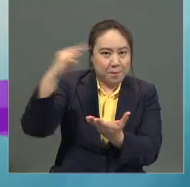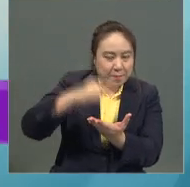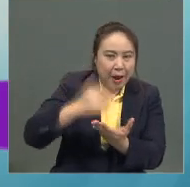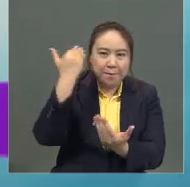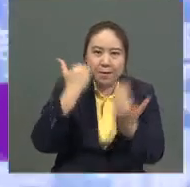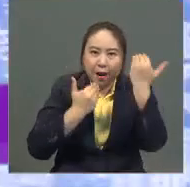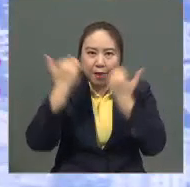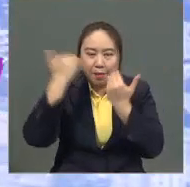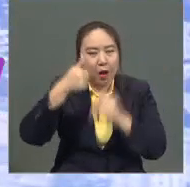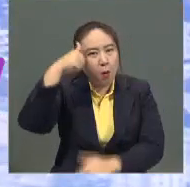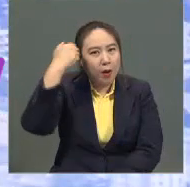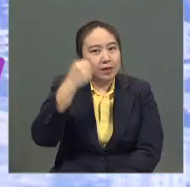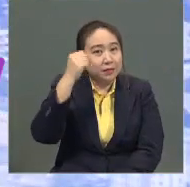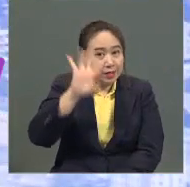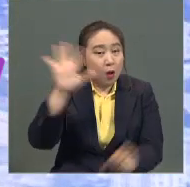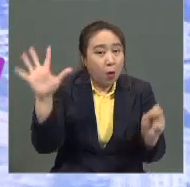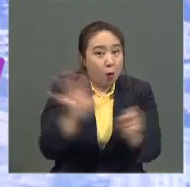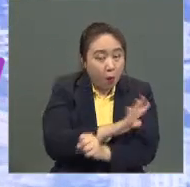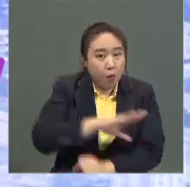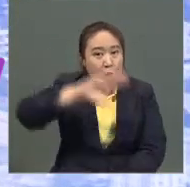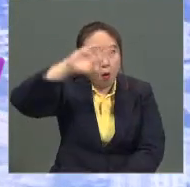นะครับรหัสทำได้ดีเนี่ยกลุ่มที่เข้ามาทำศัลยกรรมเมื่อหายดีแล้วจนครบ14วันมั่นใจว่าไม่มีโรคอยากจะอยู่เที่ยวต่อก็สามารถเที่ยวได้โดยอาจจะจัดทัวร์ให้ด้วยนะครับซึ่งกลุ่มนี้เนี่ยก็จะเริ่มได้ในช่วงเดือนสิงหาคมนี้ครับส่วนหนึ่งกลุ่มที่เราได้ยินมาตั้งแต่ก่อนหน้านี้และในส่วนของชาวบาเบิ้ลนะครับที่จะเปิดให้คนต่างชาติเข้ามาเชื่อเป็นกลุ่มกลุ่มที่อนุญาตโดยเฉพาะอาจจะเริ่มได้เดือนกันยายนนะครับแต่ว่าจะต้องผ่าน